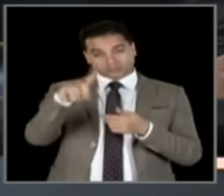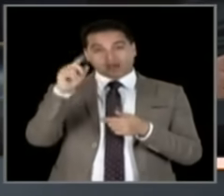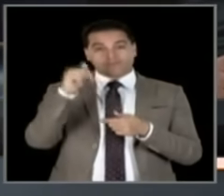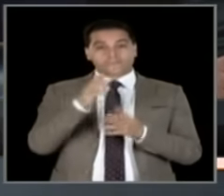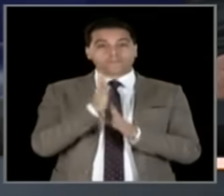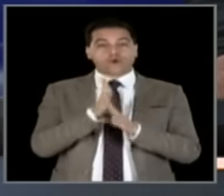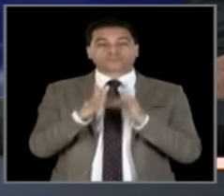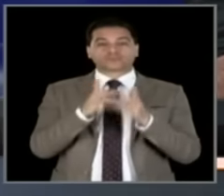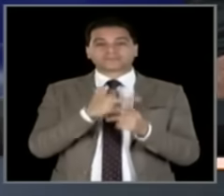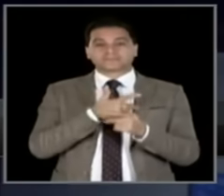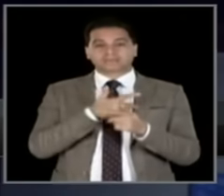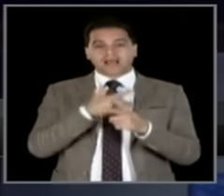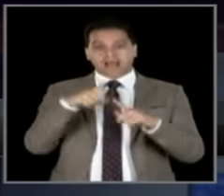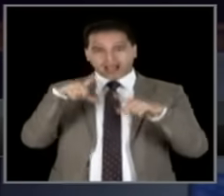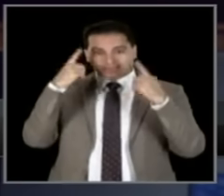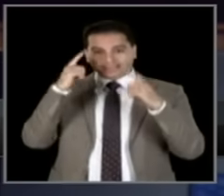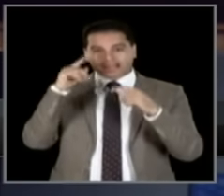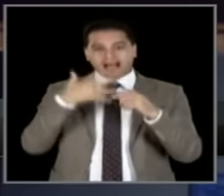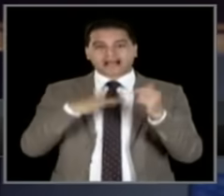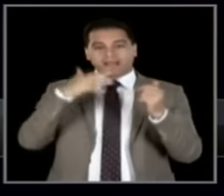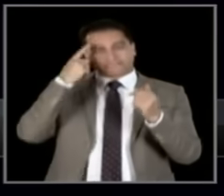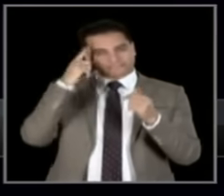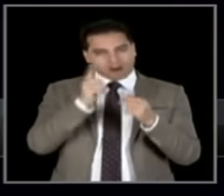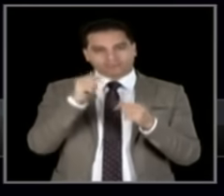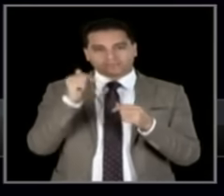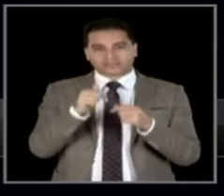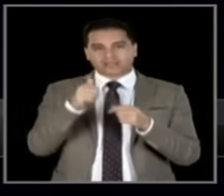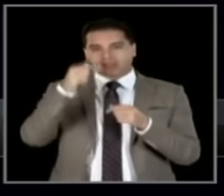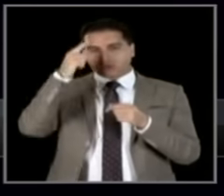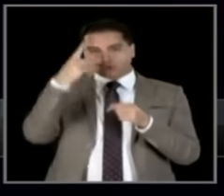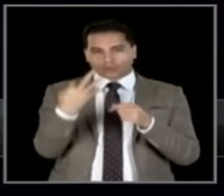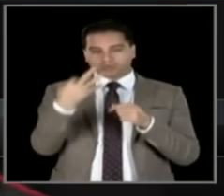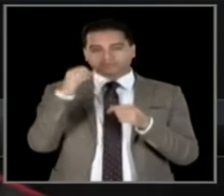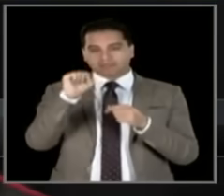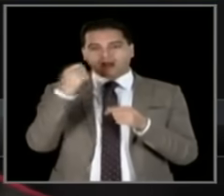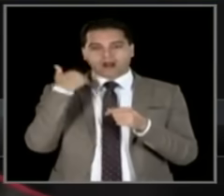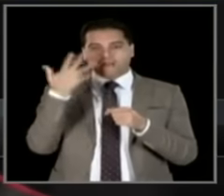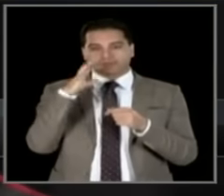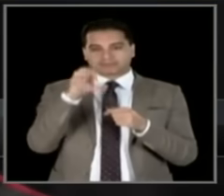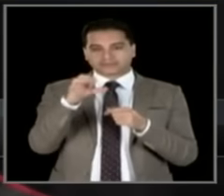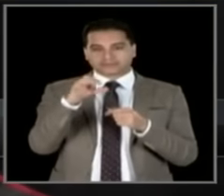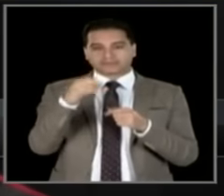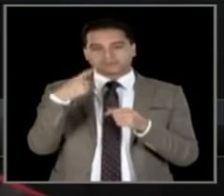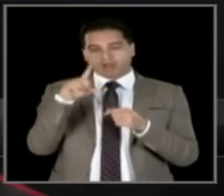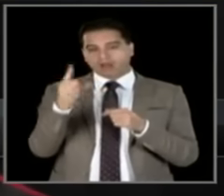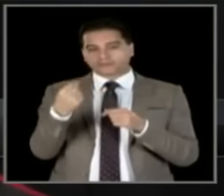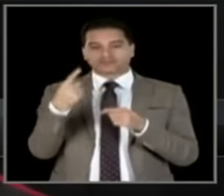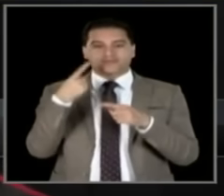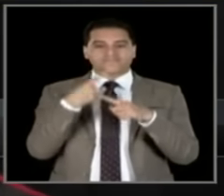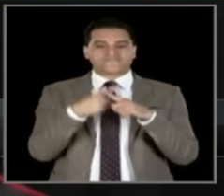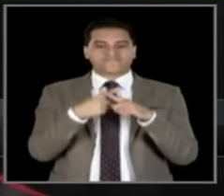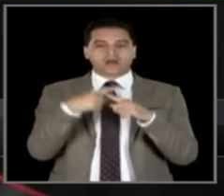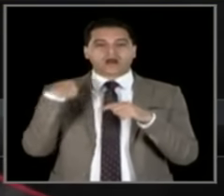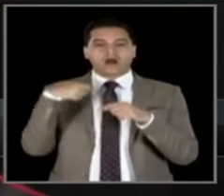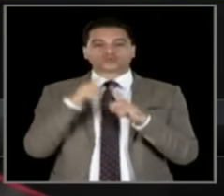هو مخرج مسلسل ذئاب الجبل؟ باص. ما هو سدس العدد 90؟ 15. صح. في عهد اي رئيس